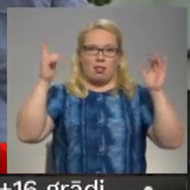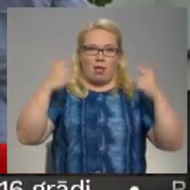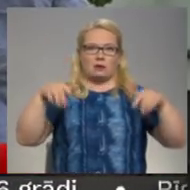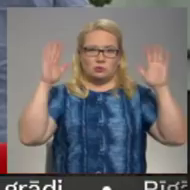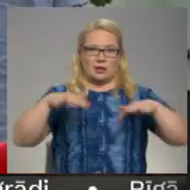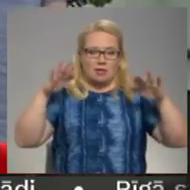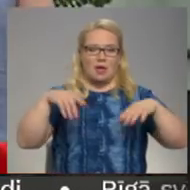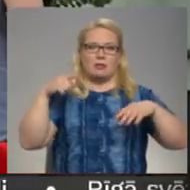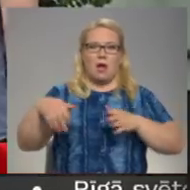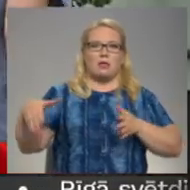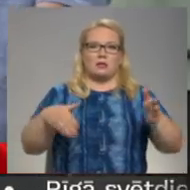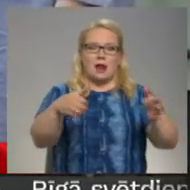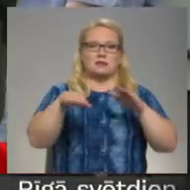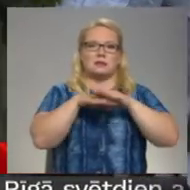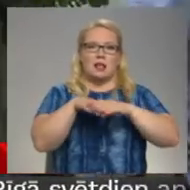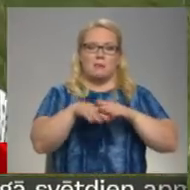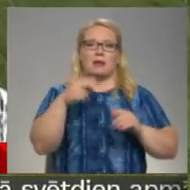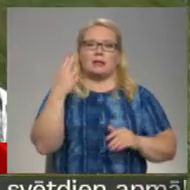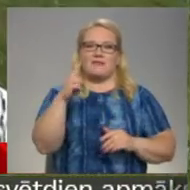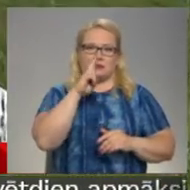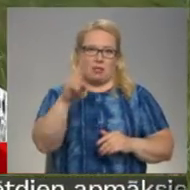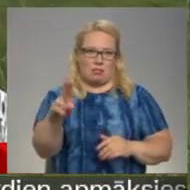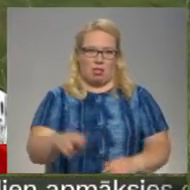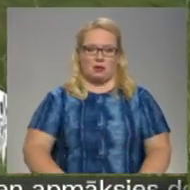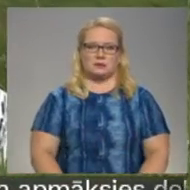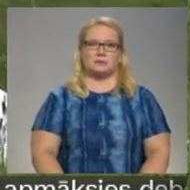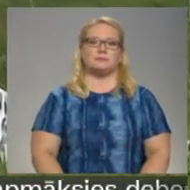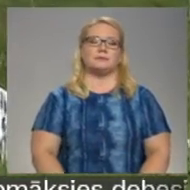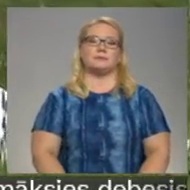tāda trasa saglabāties varēs 2 nedēļas. Laura Akmentiņa, Rēnis Žagariņš, Vidzemes televīzija.